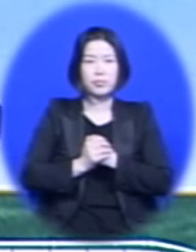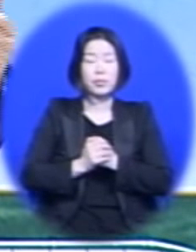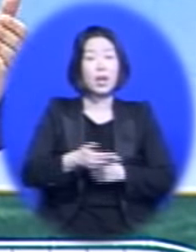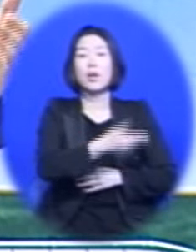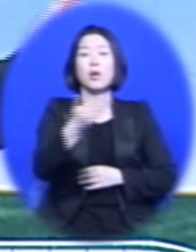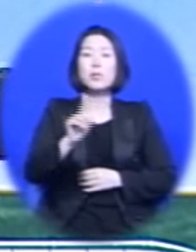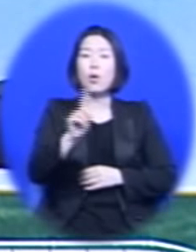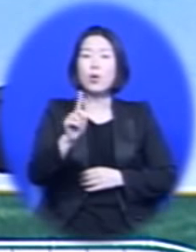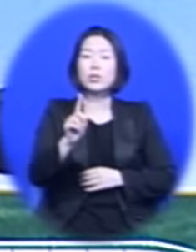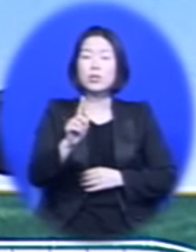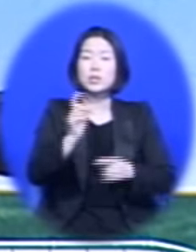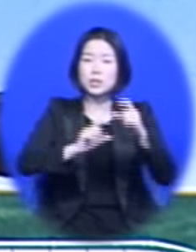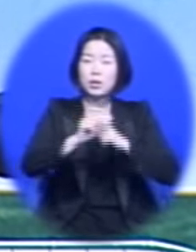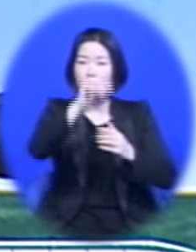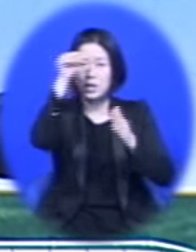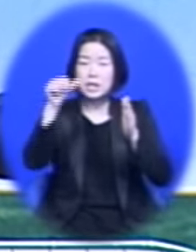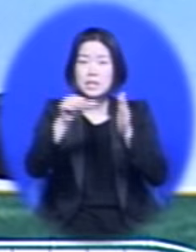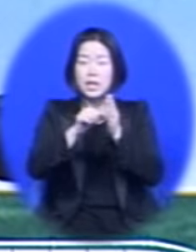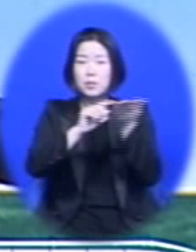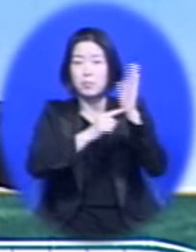여러분, 어떤 게 인생 같습니까?